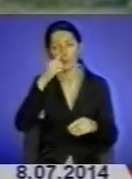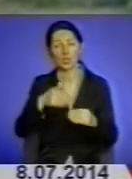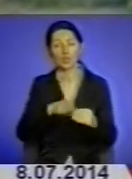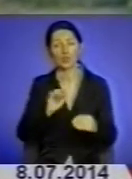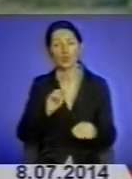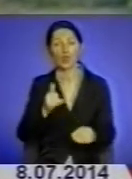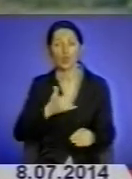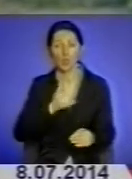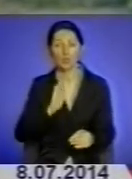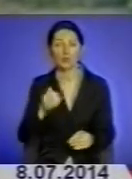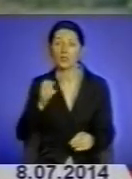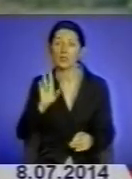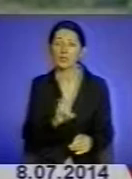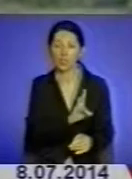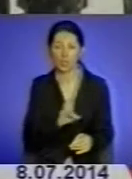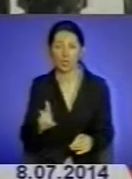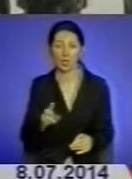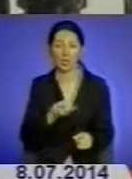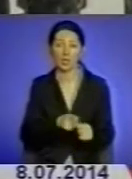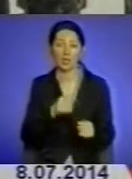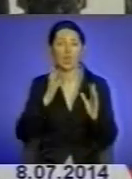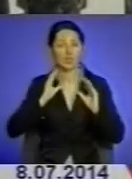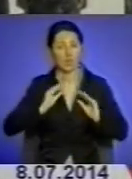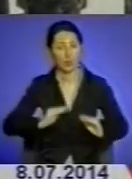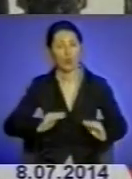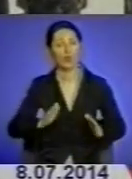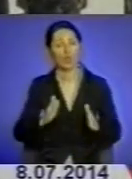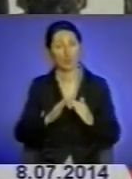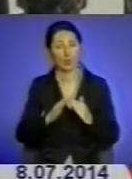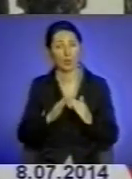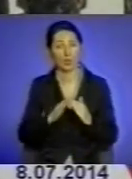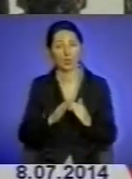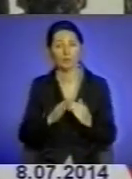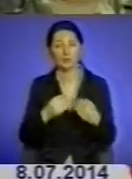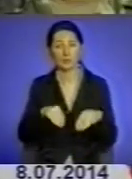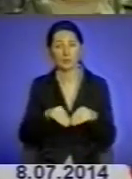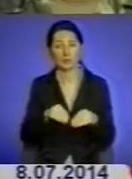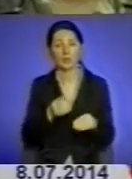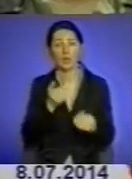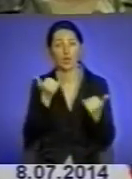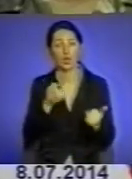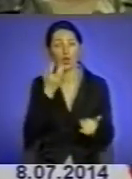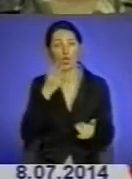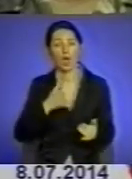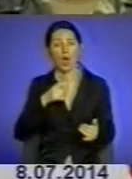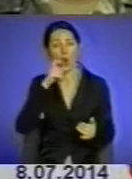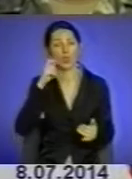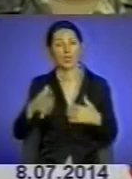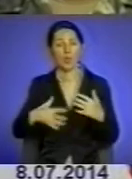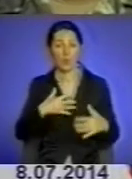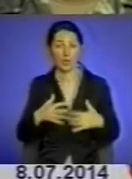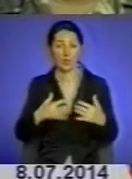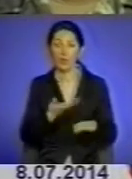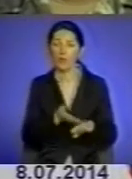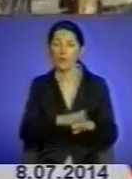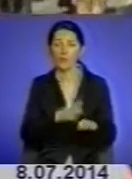навіть в якійсь мірі заспокоює тих домашніх. Сьогодні, коли Україна переживає непростий період історії, підтримка священнослужителів особливо